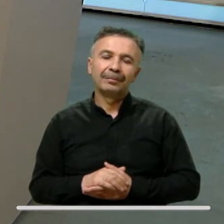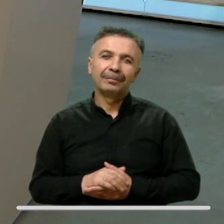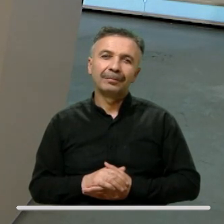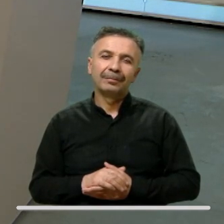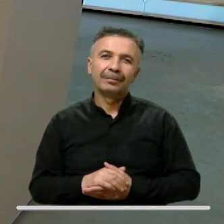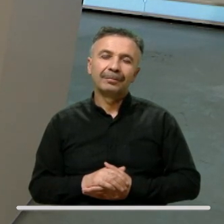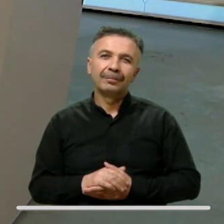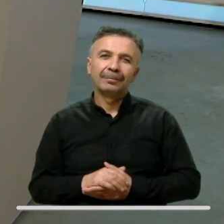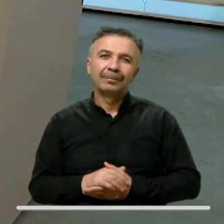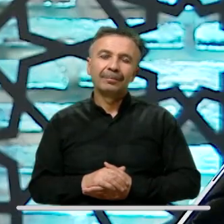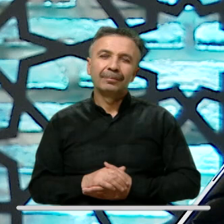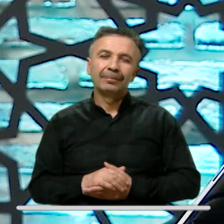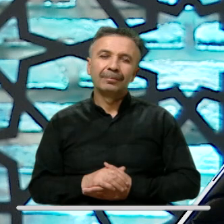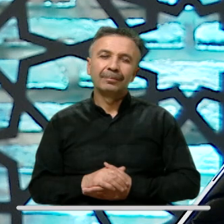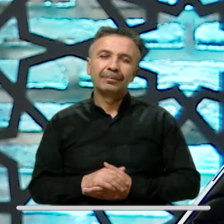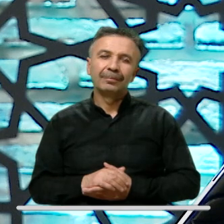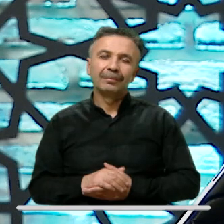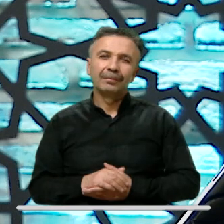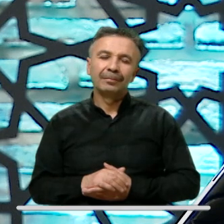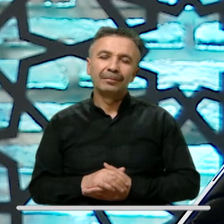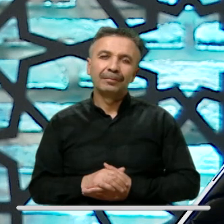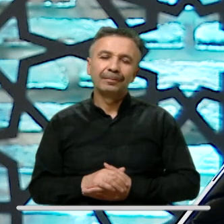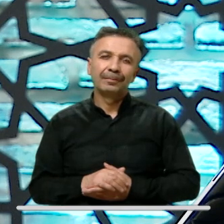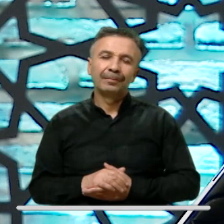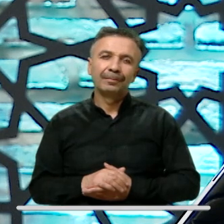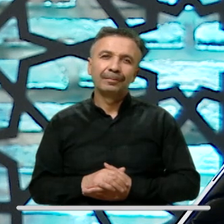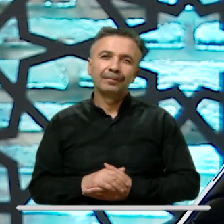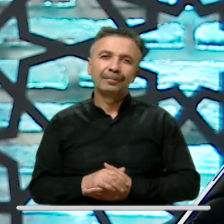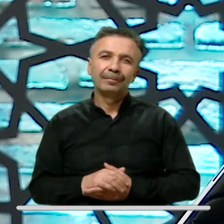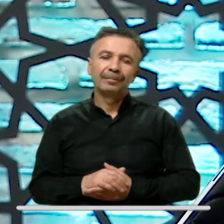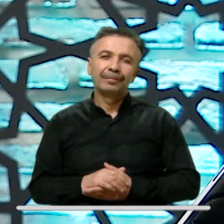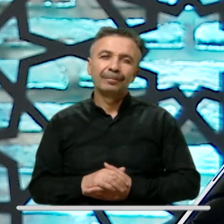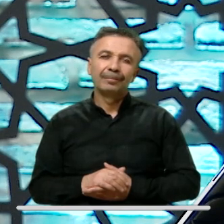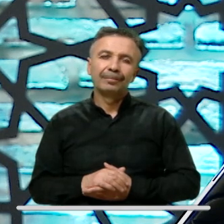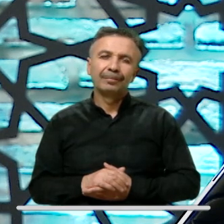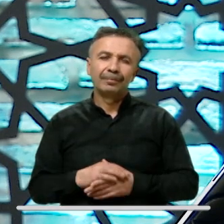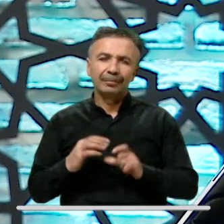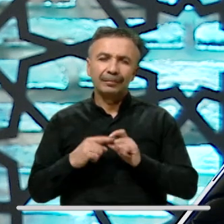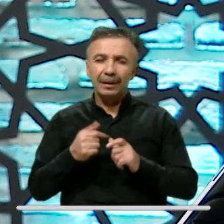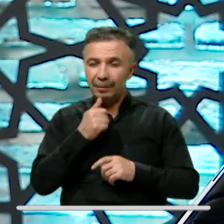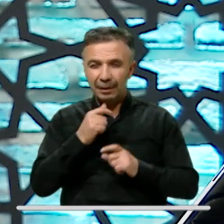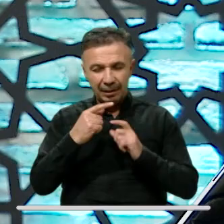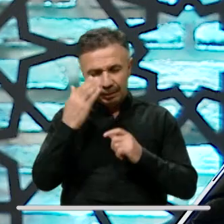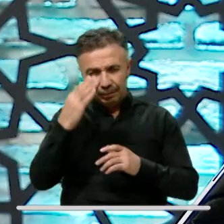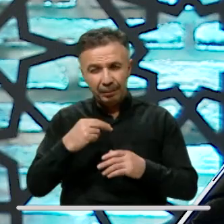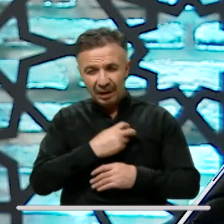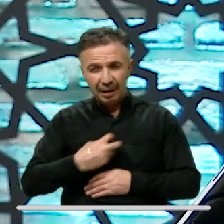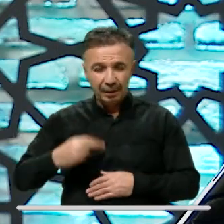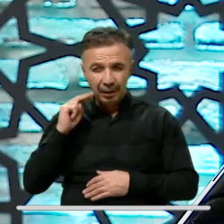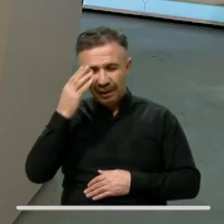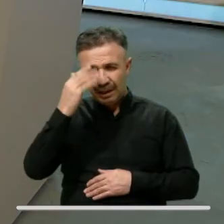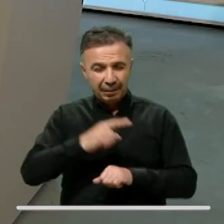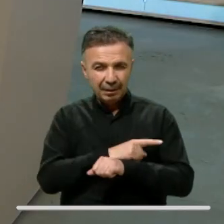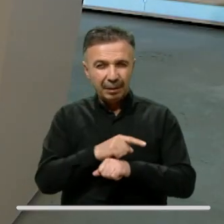Evet, Salih Bey kapattı efendim. Tekrar denesin, inşallah erişir. Ercan Bey'in selamları var. Peygamber Efendimiz zamanında